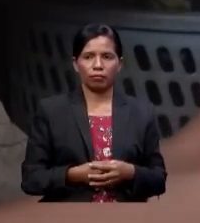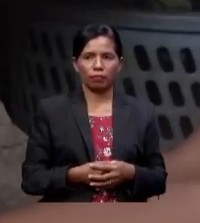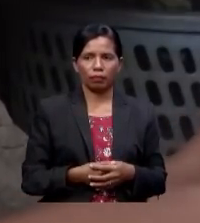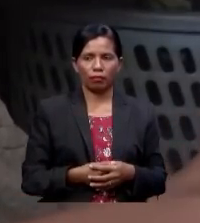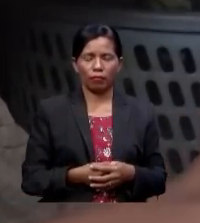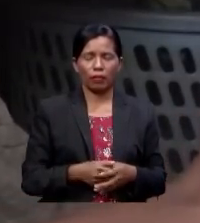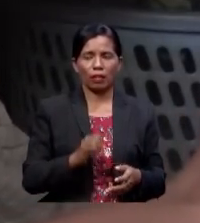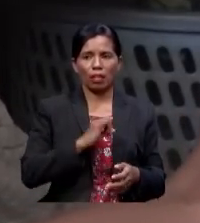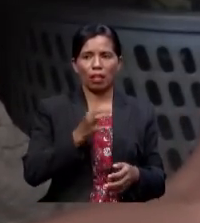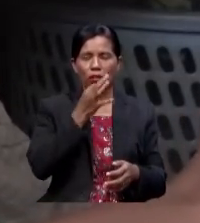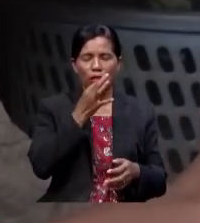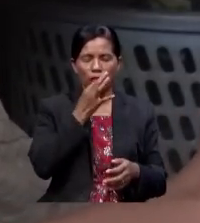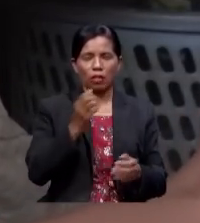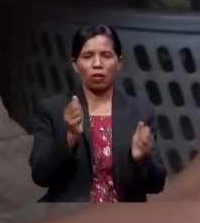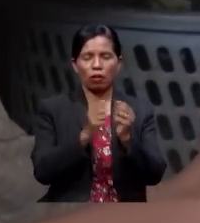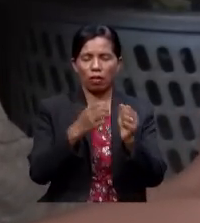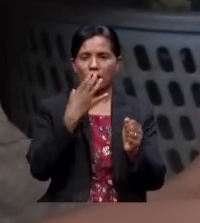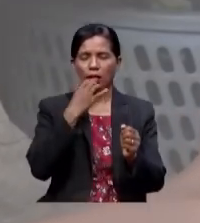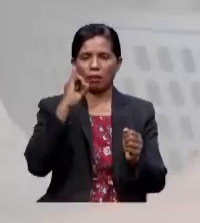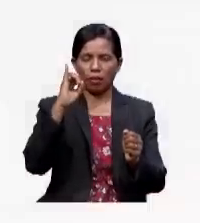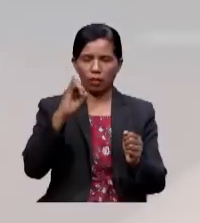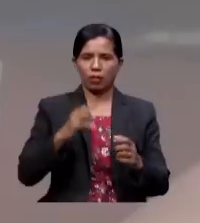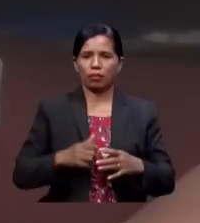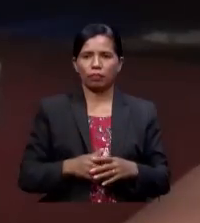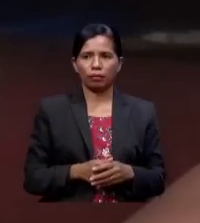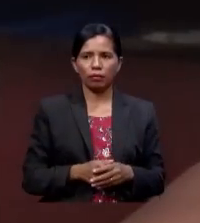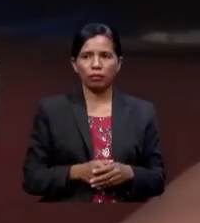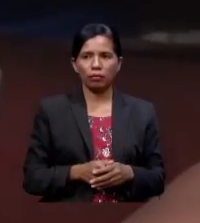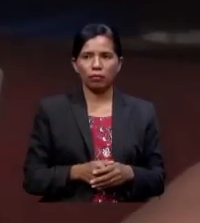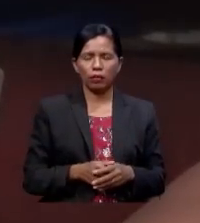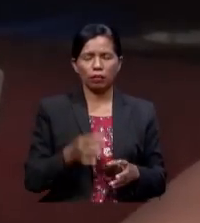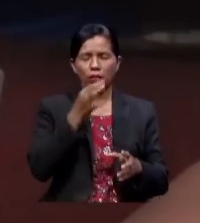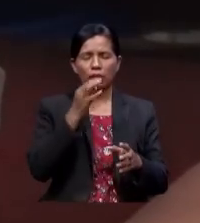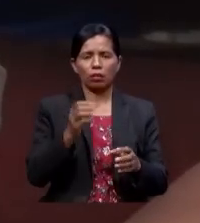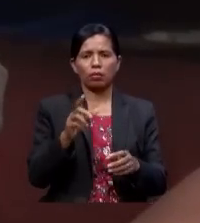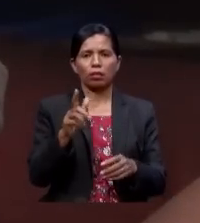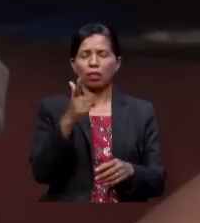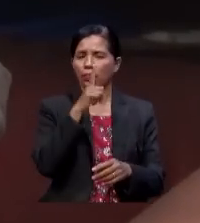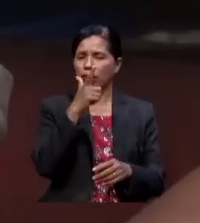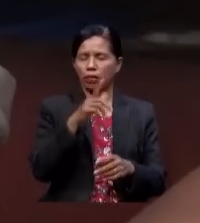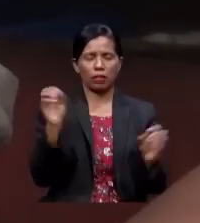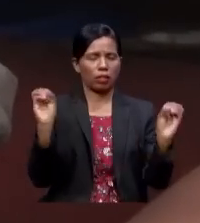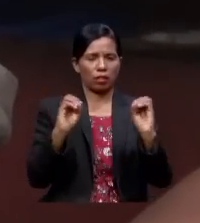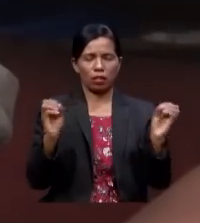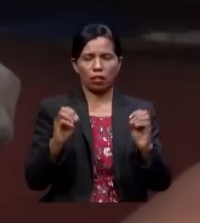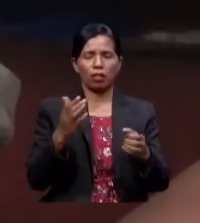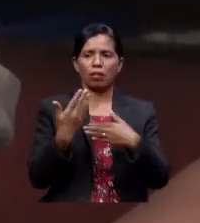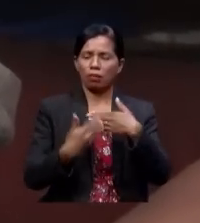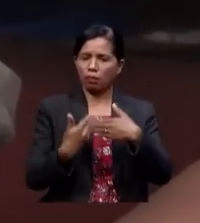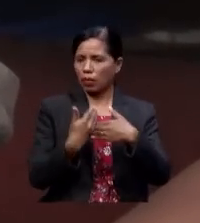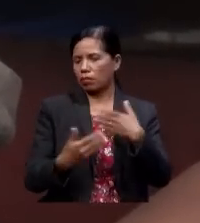Pandu awan, awan hoai mana? Ite itu ah. Macam ni saya dah. Pauh hot lah ya, temi